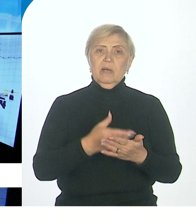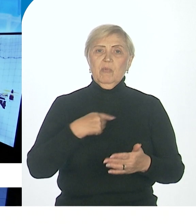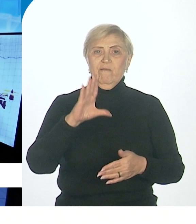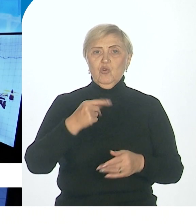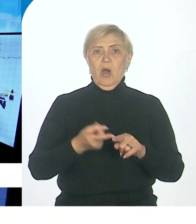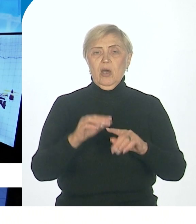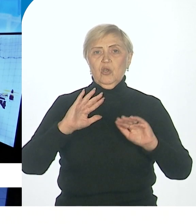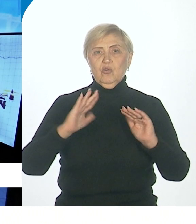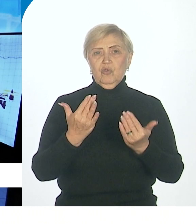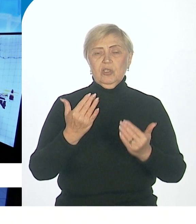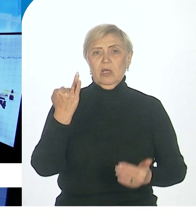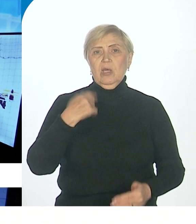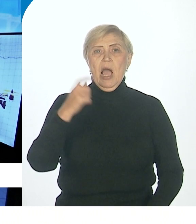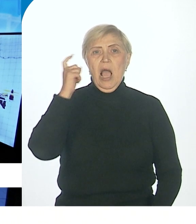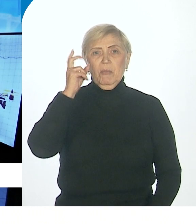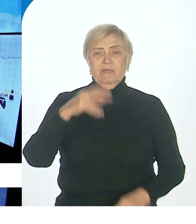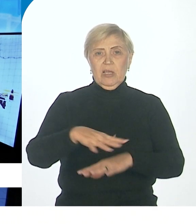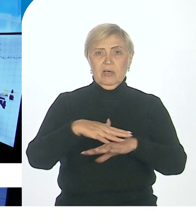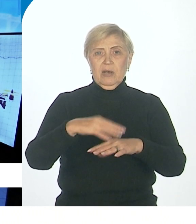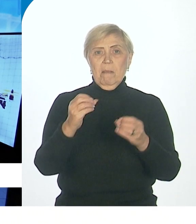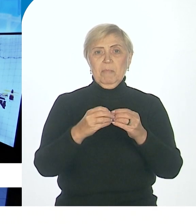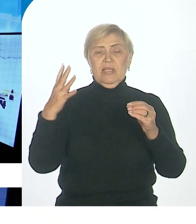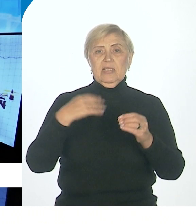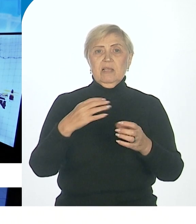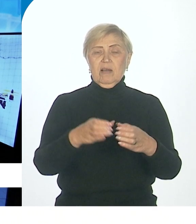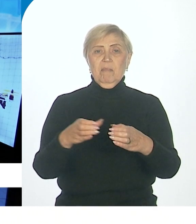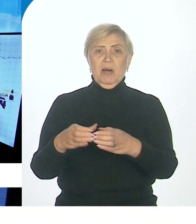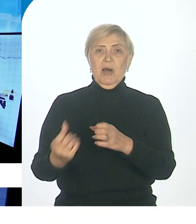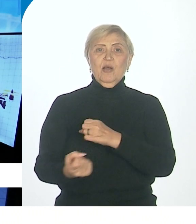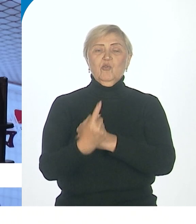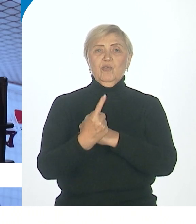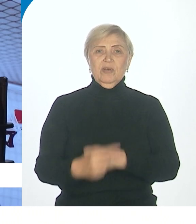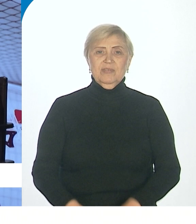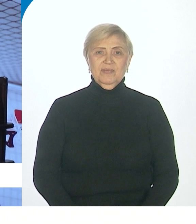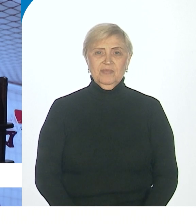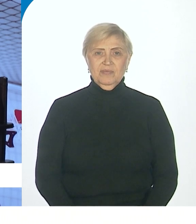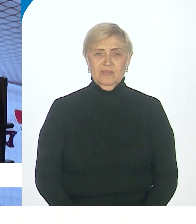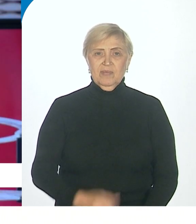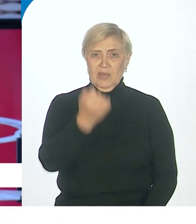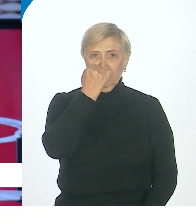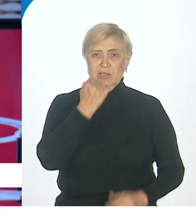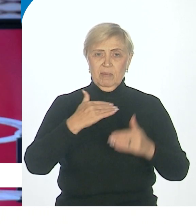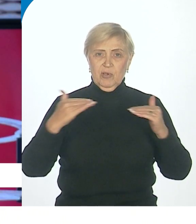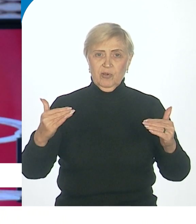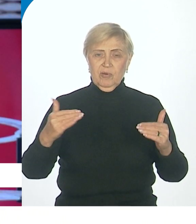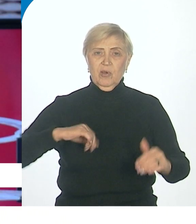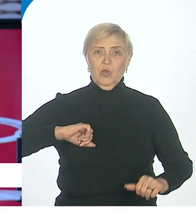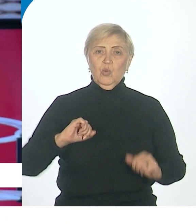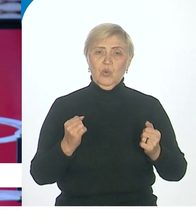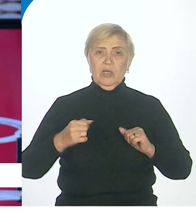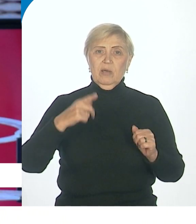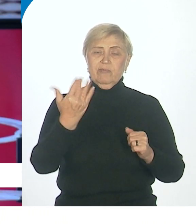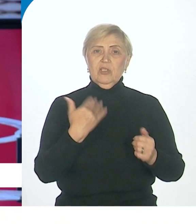да, и Хабаровский край, потом просто... Сколько? 15 команд, откуда все из Хабаровского края? Все это. Ну что ж, спасибо большое. Друзья, были сегодня в гостях